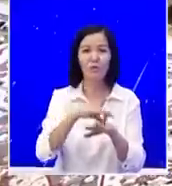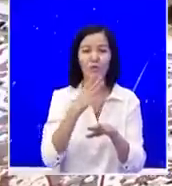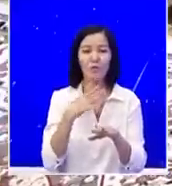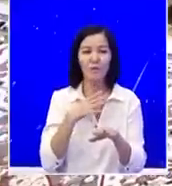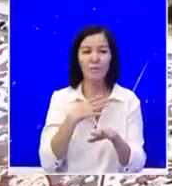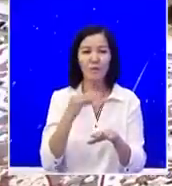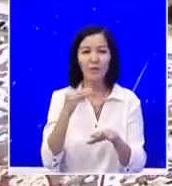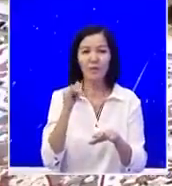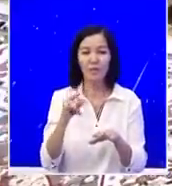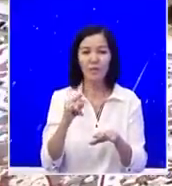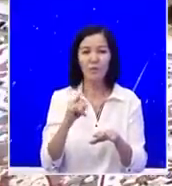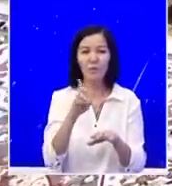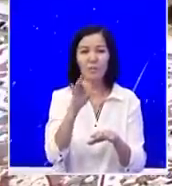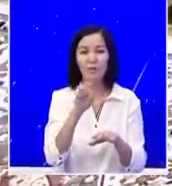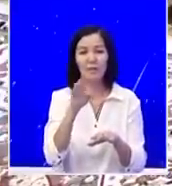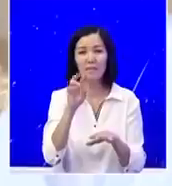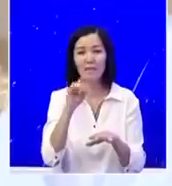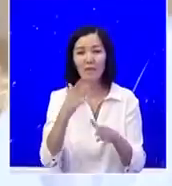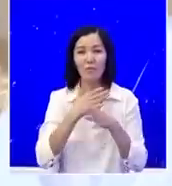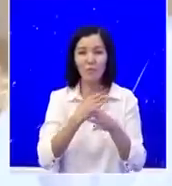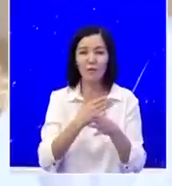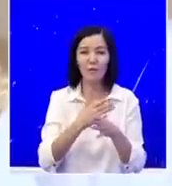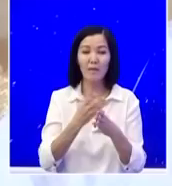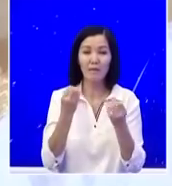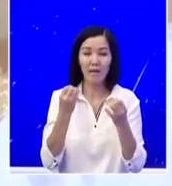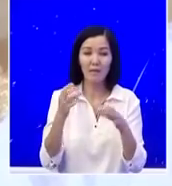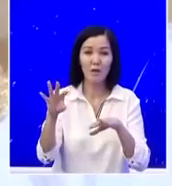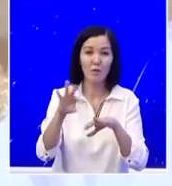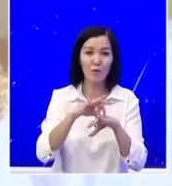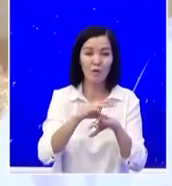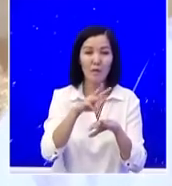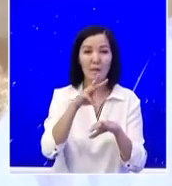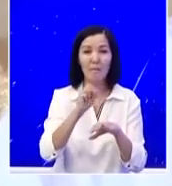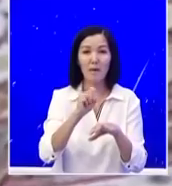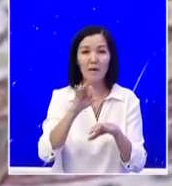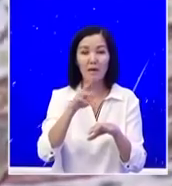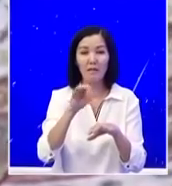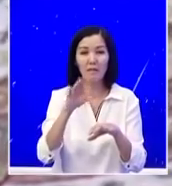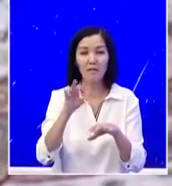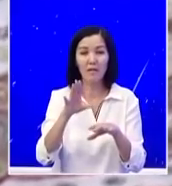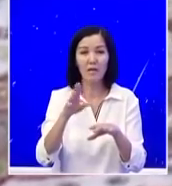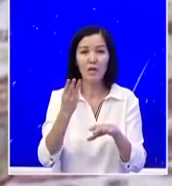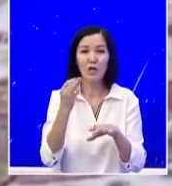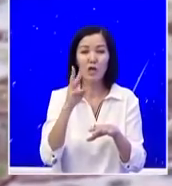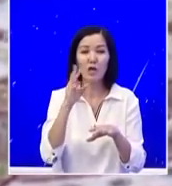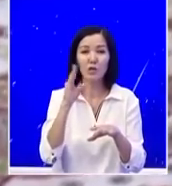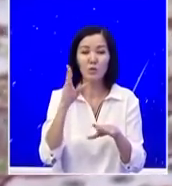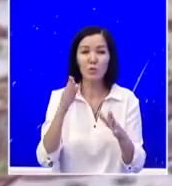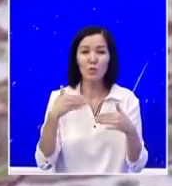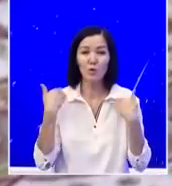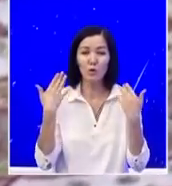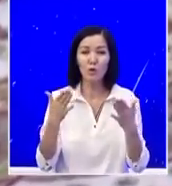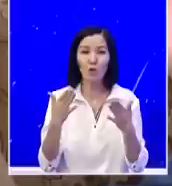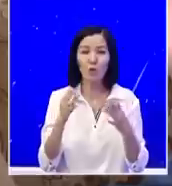Жетсу телеарнасындағы Бейсен Абайұлының көмегімен табысқан тағы бір жұп Маратовтар отбасы. Шашу құттықтау сазды бағдарламасының